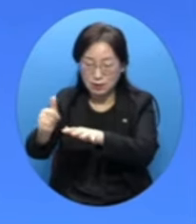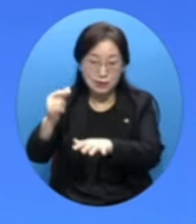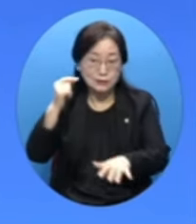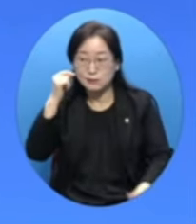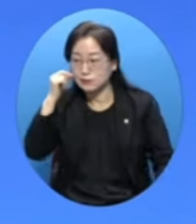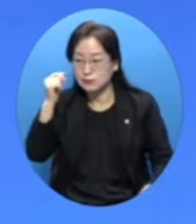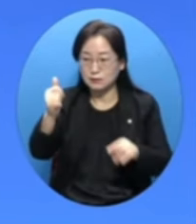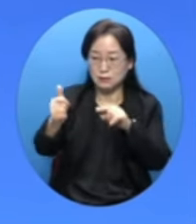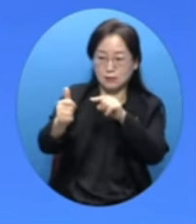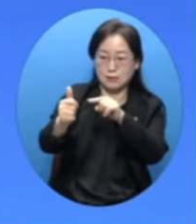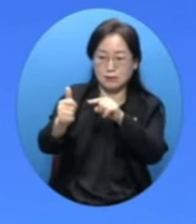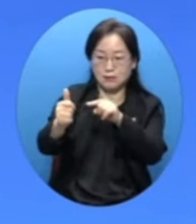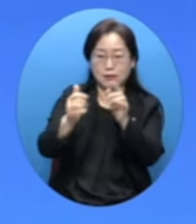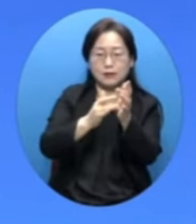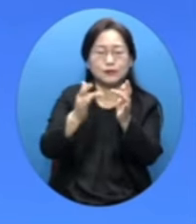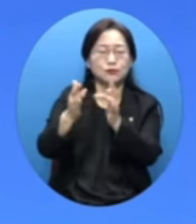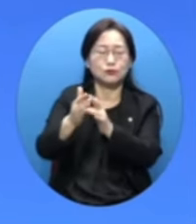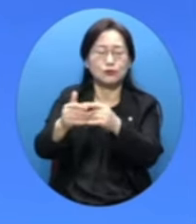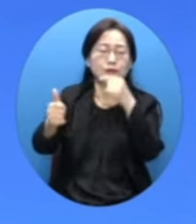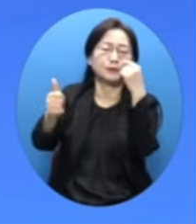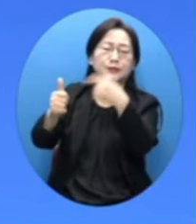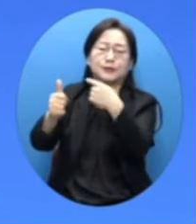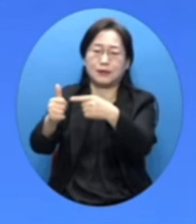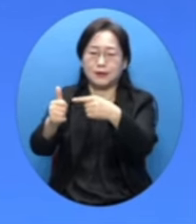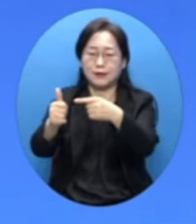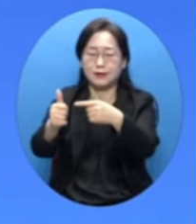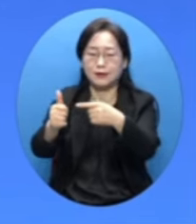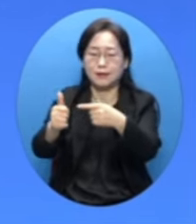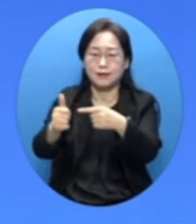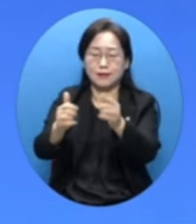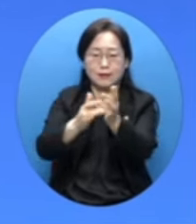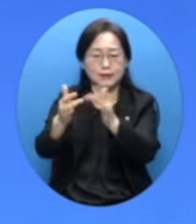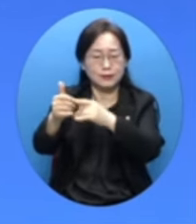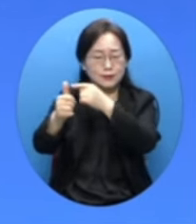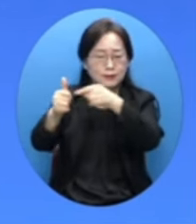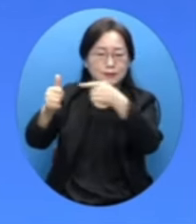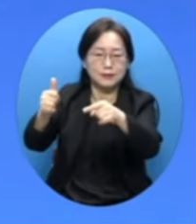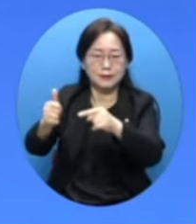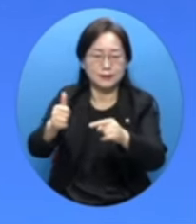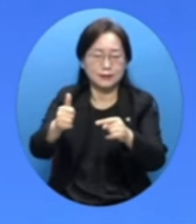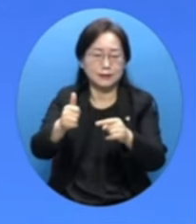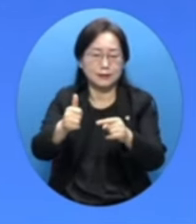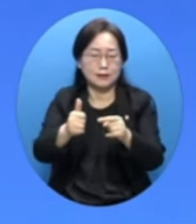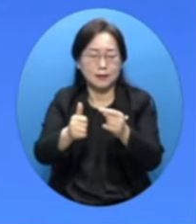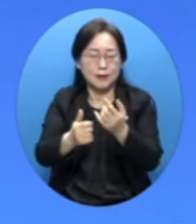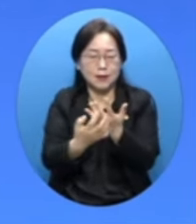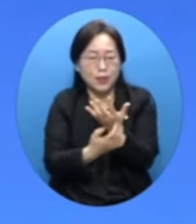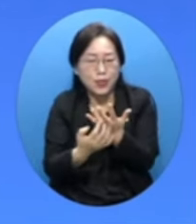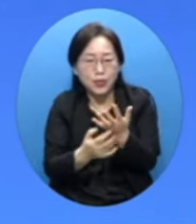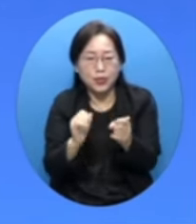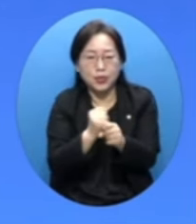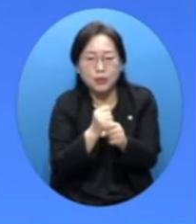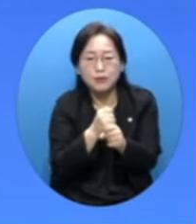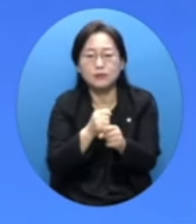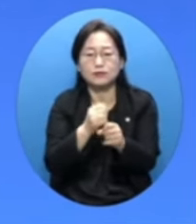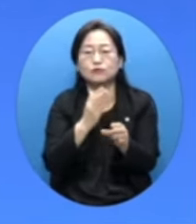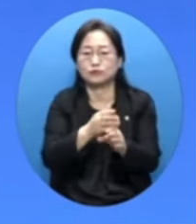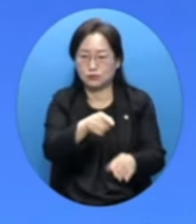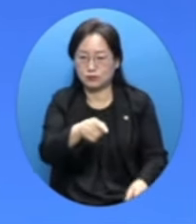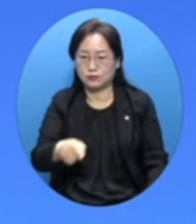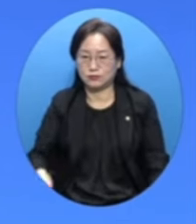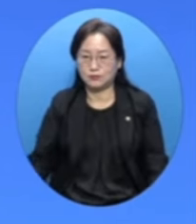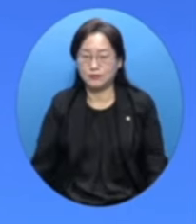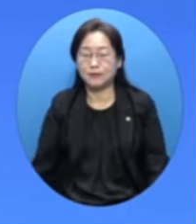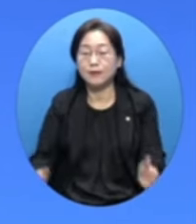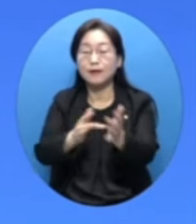높아지자 예수님을 비방하고 어떻게 하면 그를 죽일까 모여서 음모를 꾸몄던 것입니다